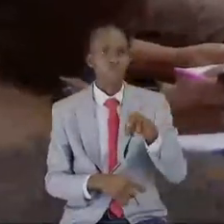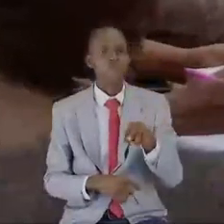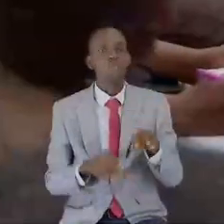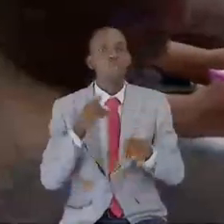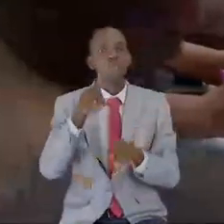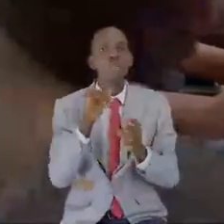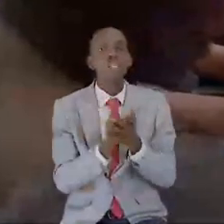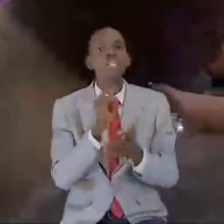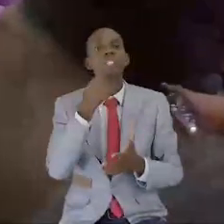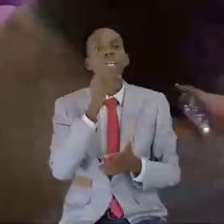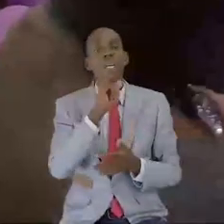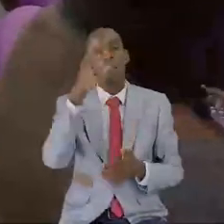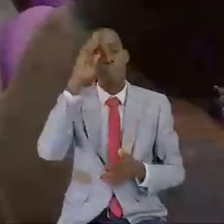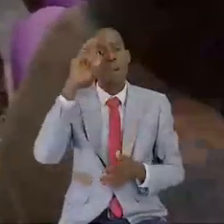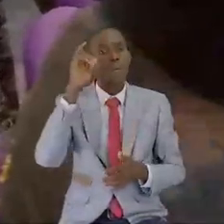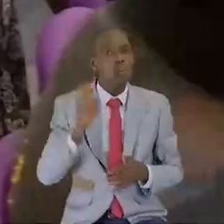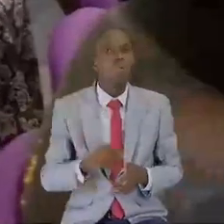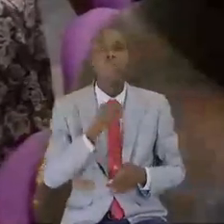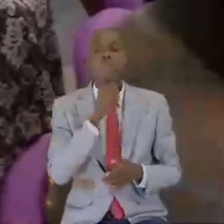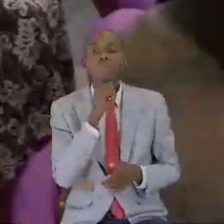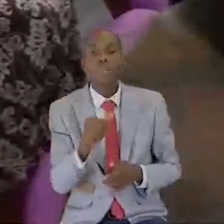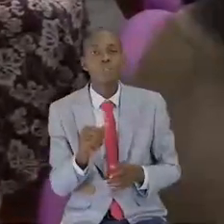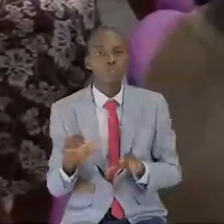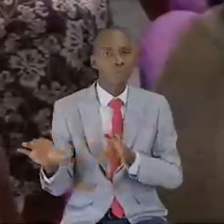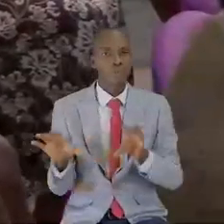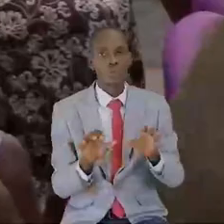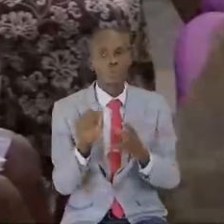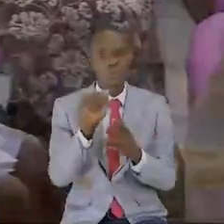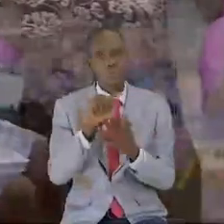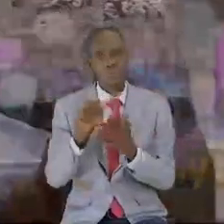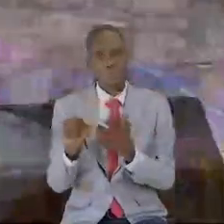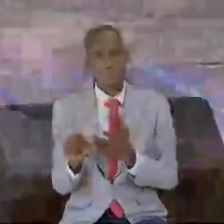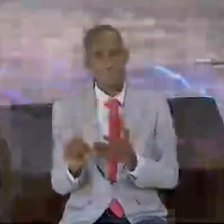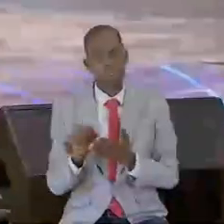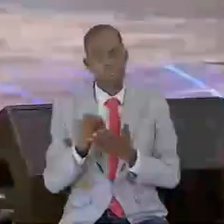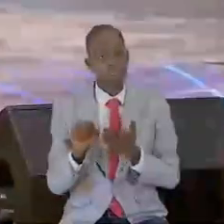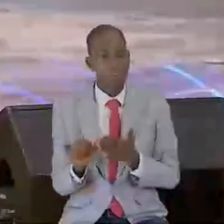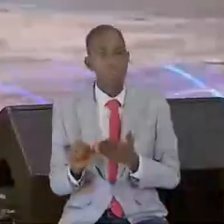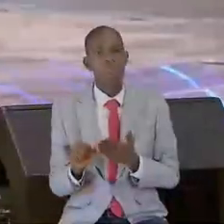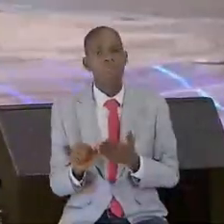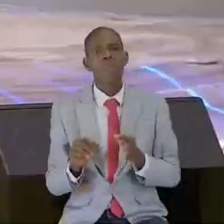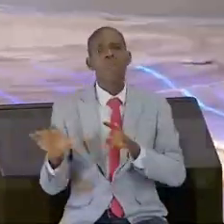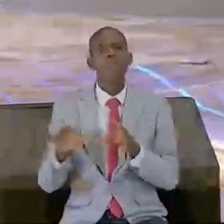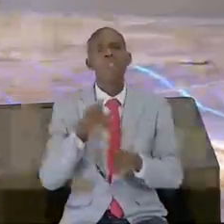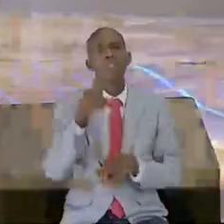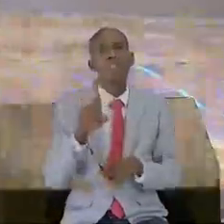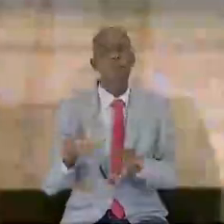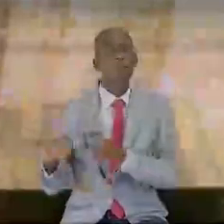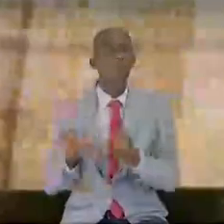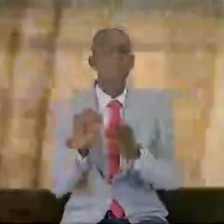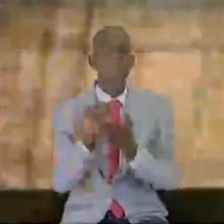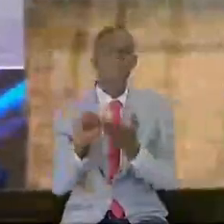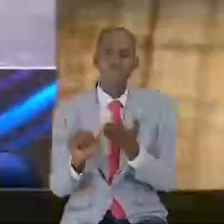Verset 22, toi qui dis de ne pas commettre d'adultère, tu commets